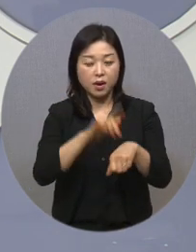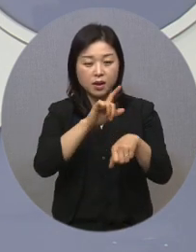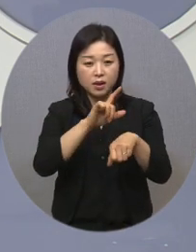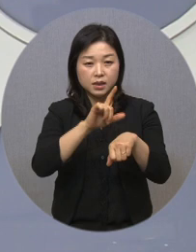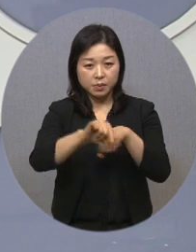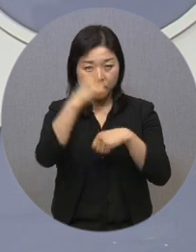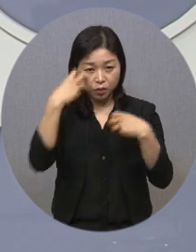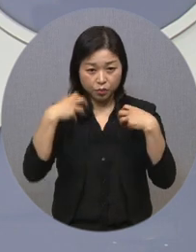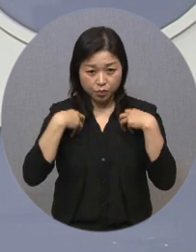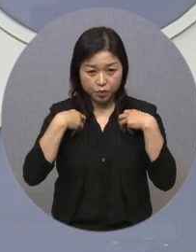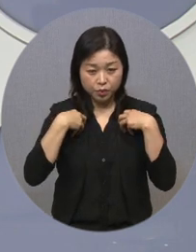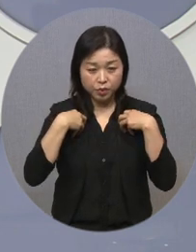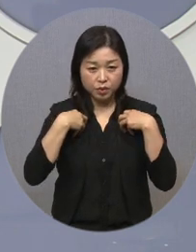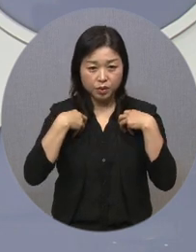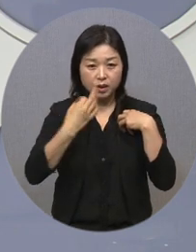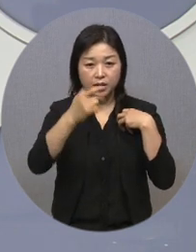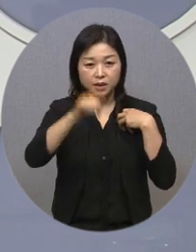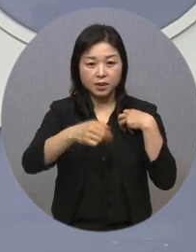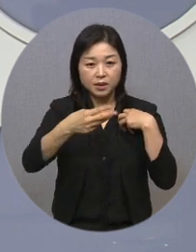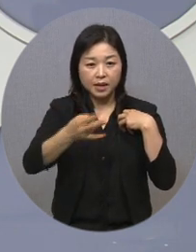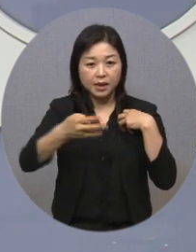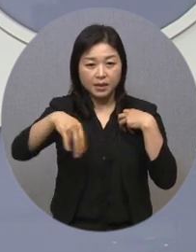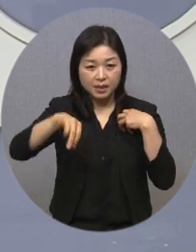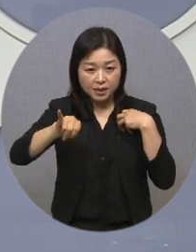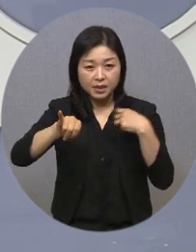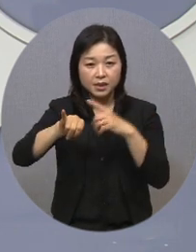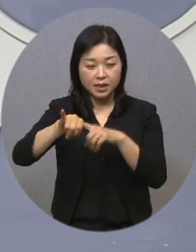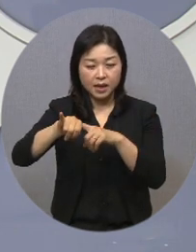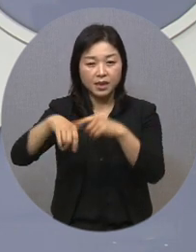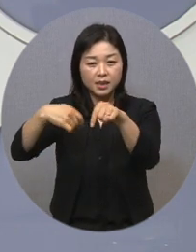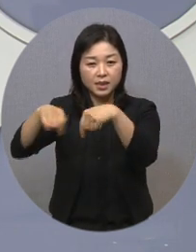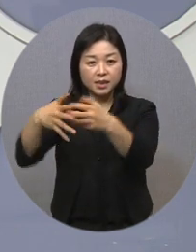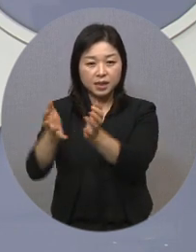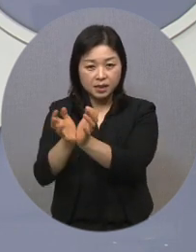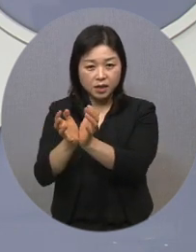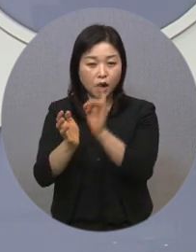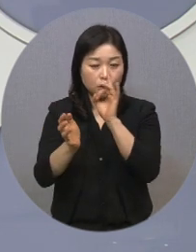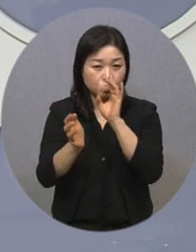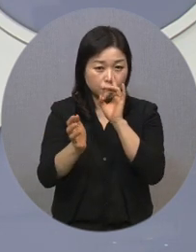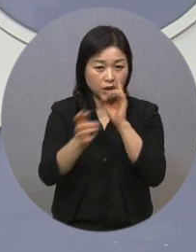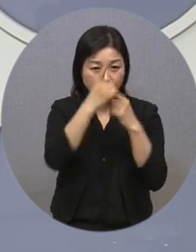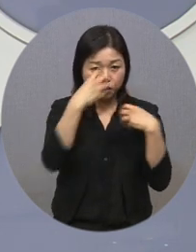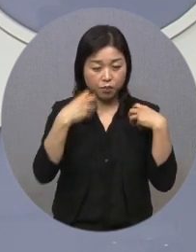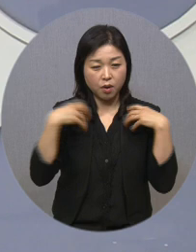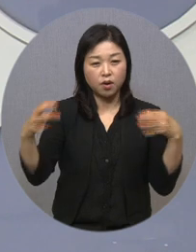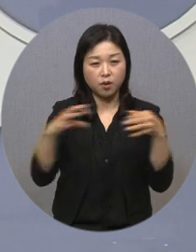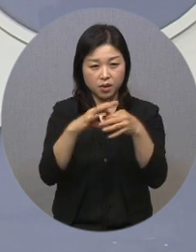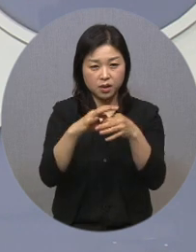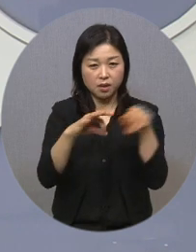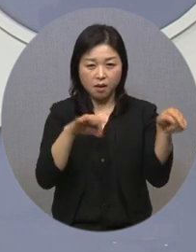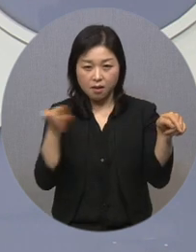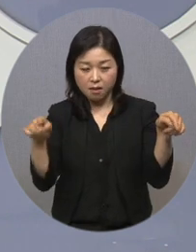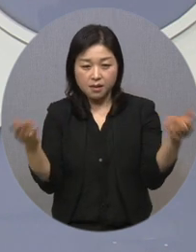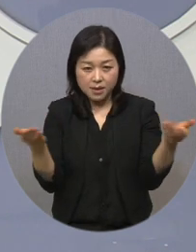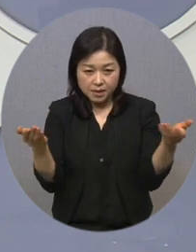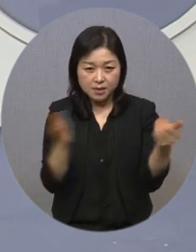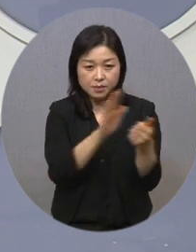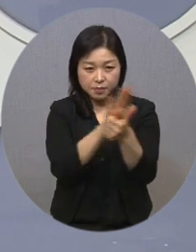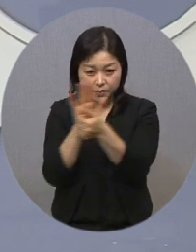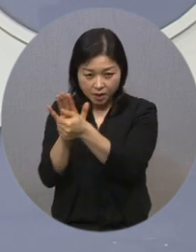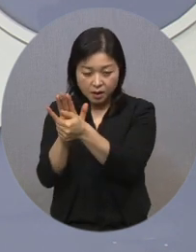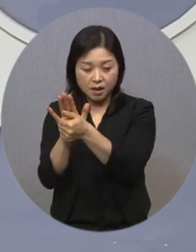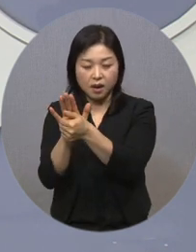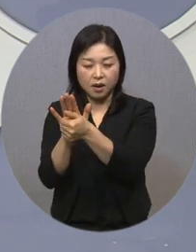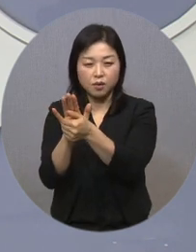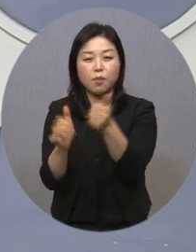자치단체와 중앙부처와 연결하는 거에 관련 양쪽 관련된 업무를 보조하고 지원하는